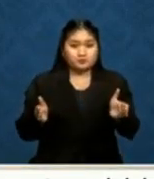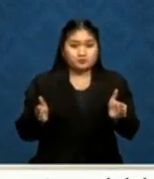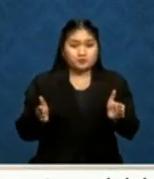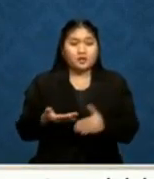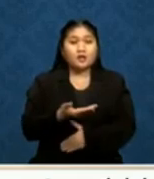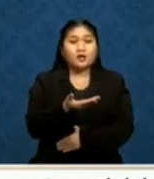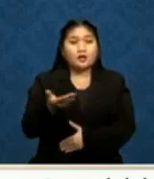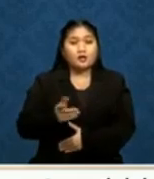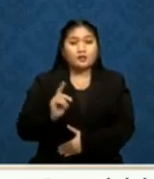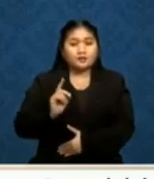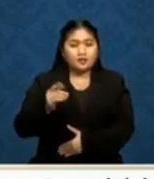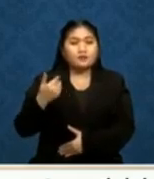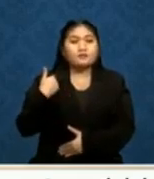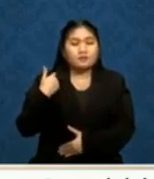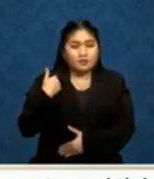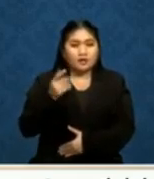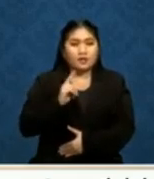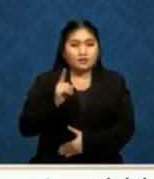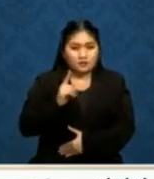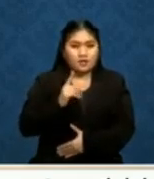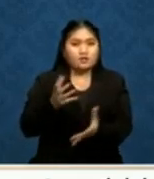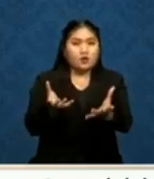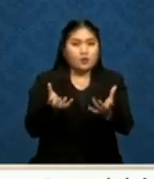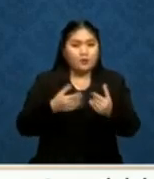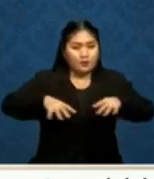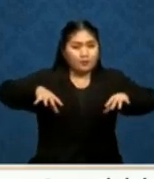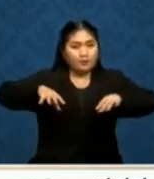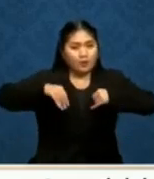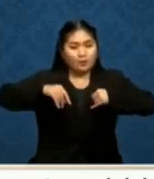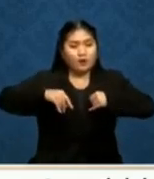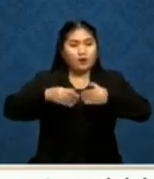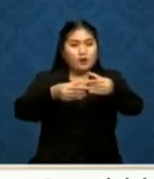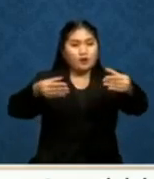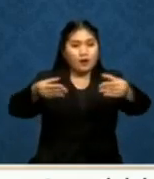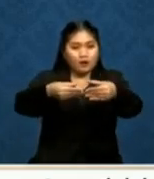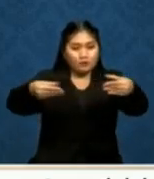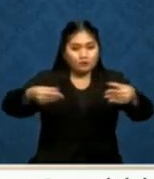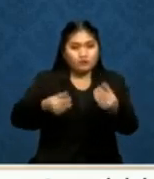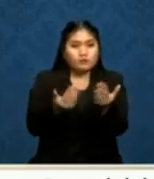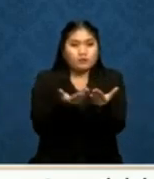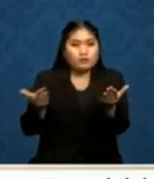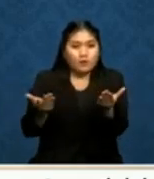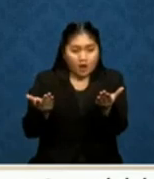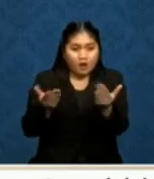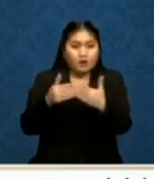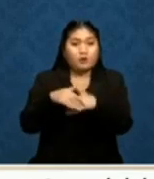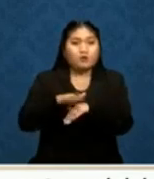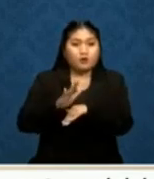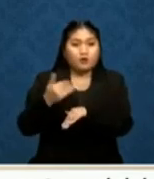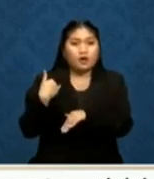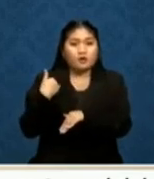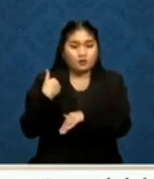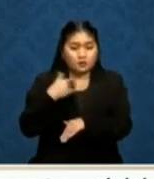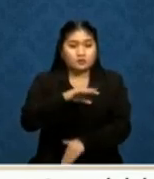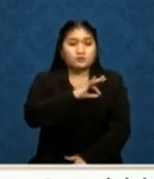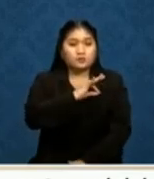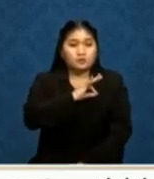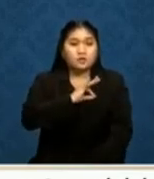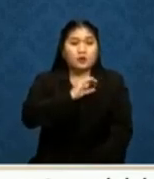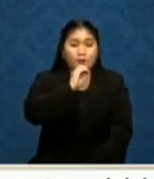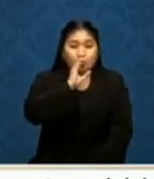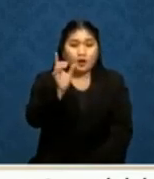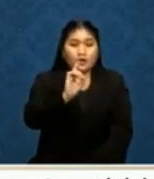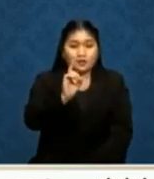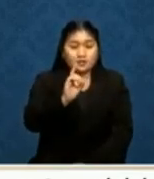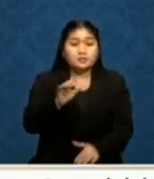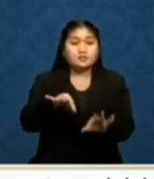กครับเนื่องจากมีการรับหลักการแห่งร่างพระบัญญัติมากกว่า1ฉบับดังนั้นขอเชิญท่านสมาชิกเสนอว่าจ